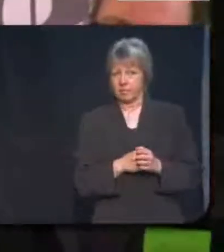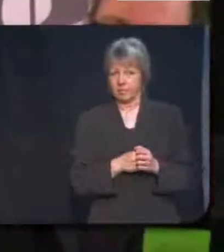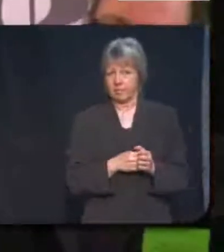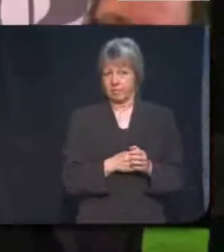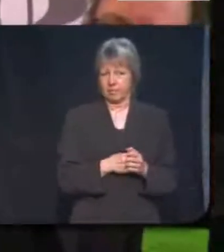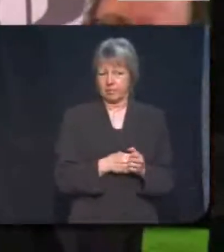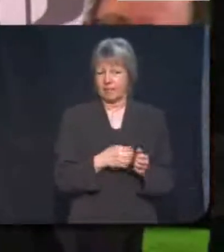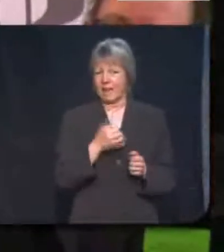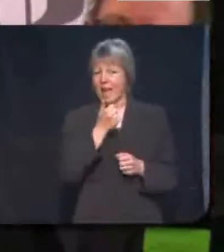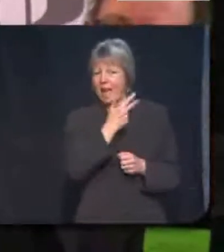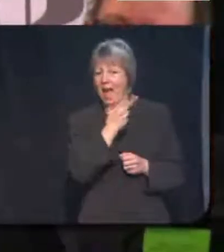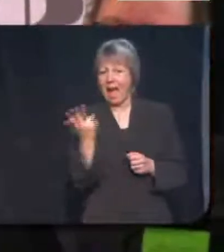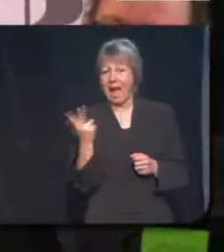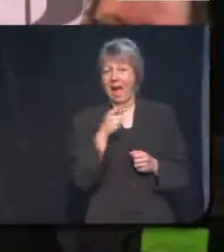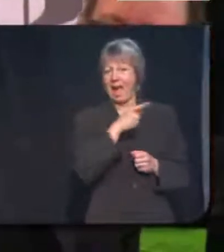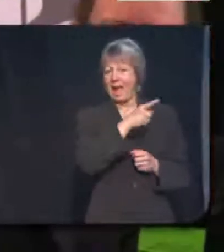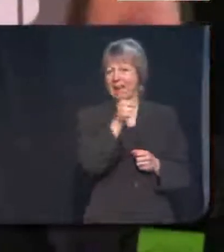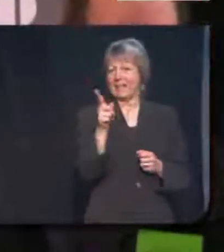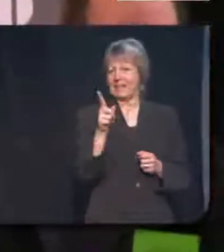merkt das nicht